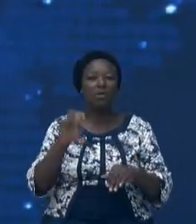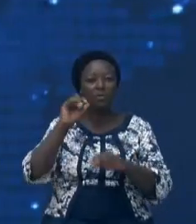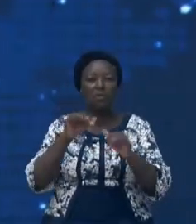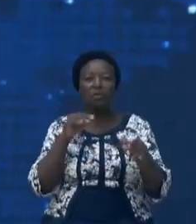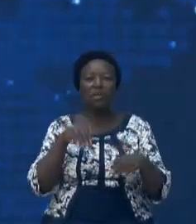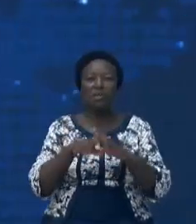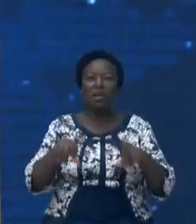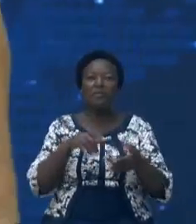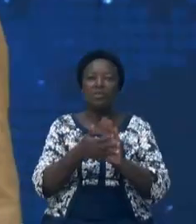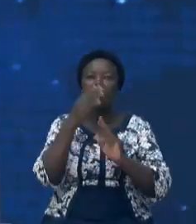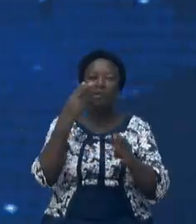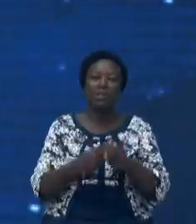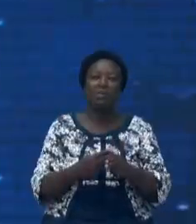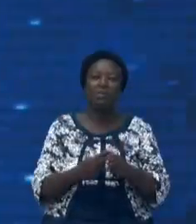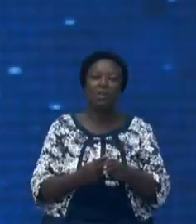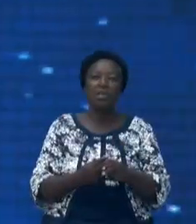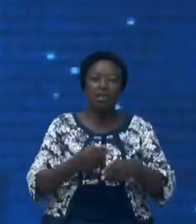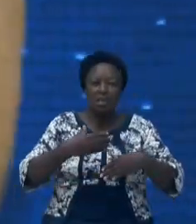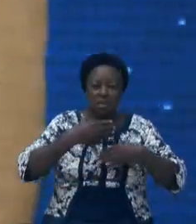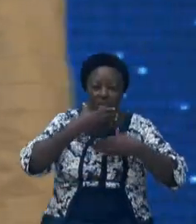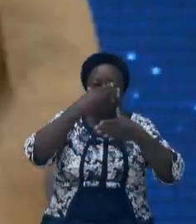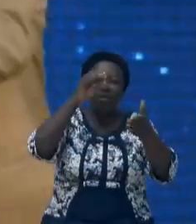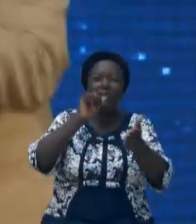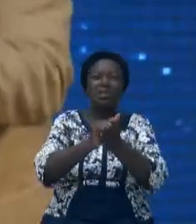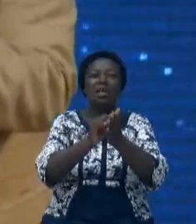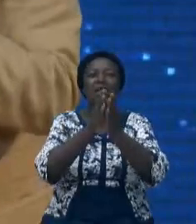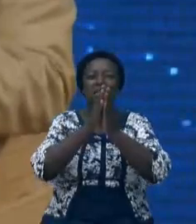était capable de le faire il le fera dans ta vie